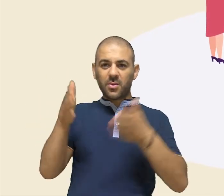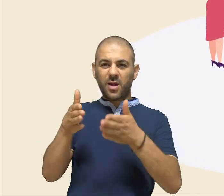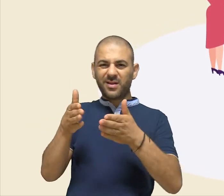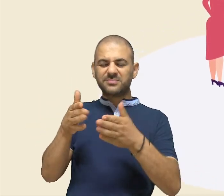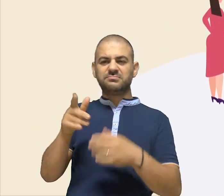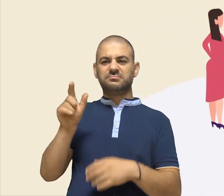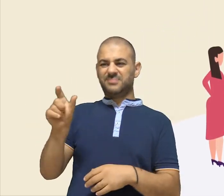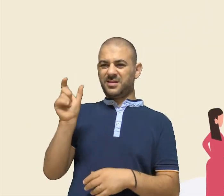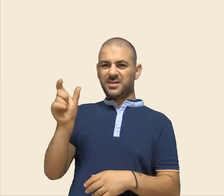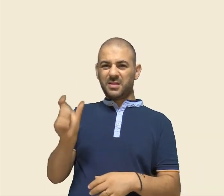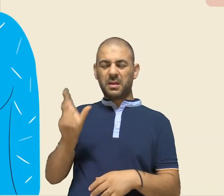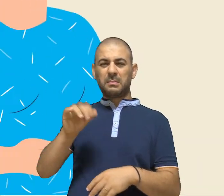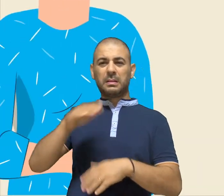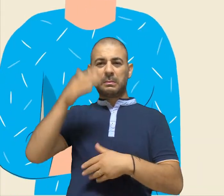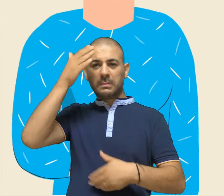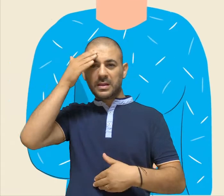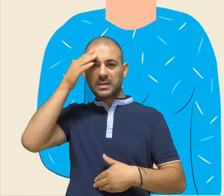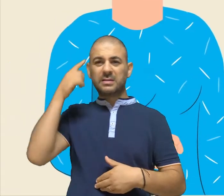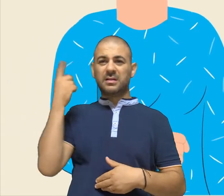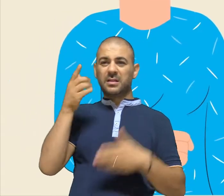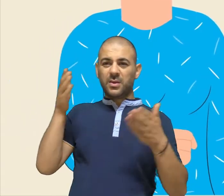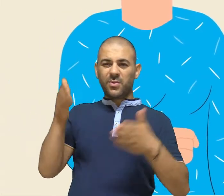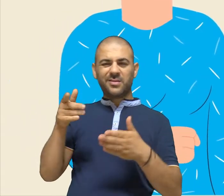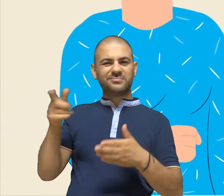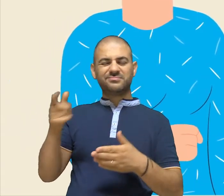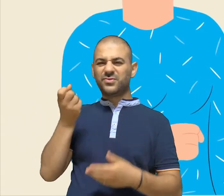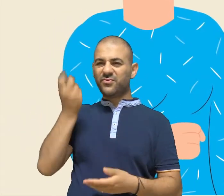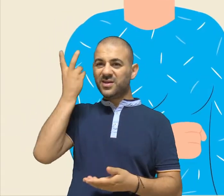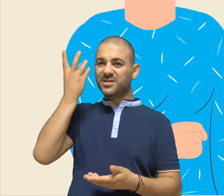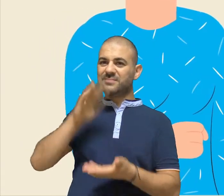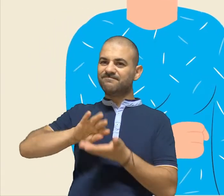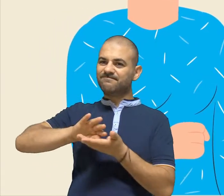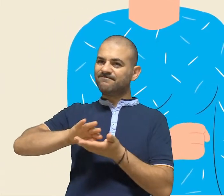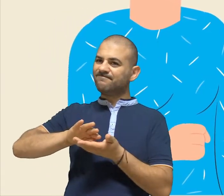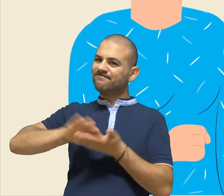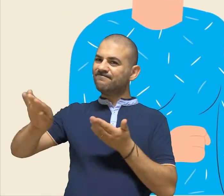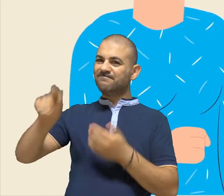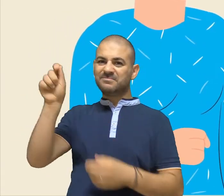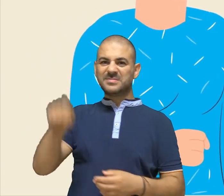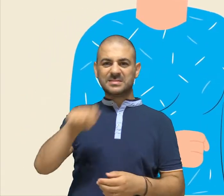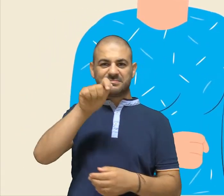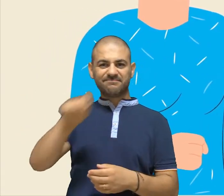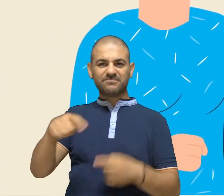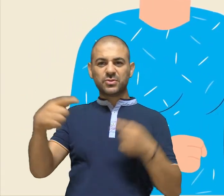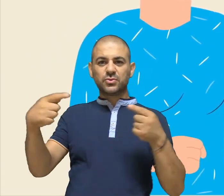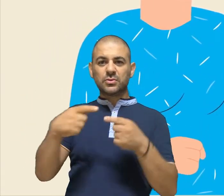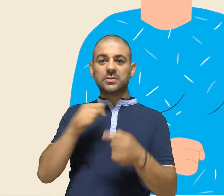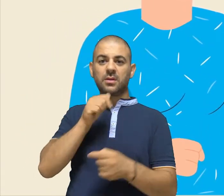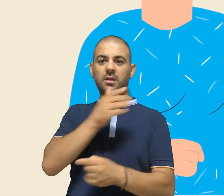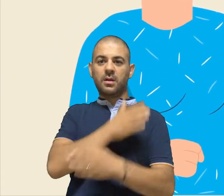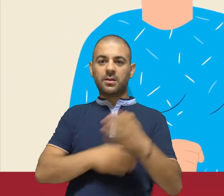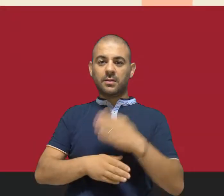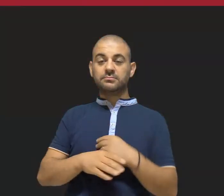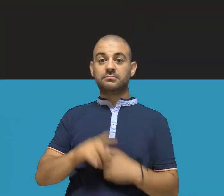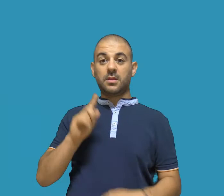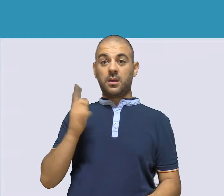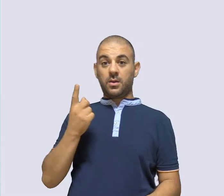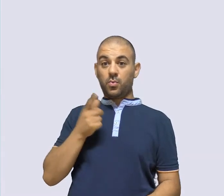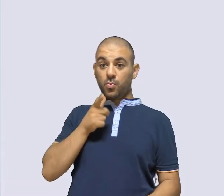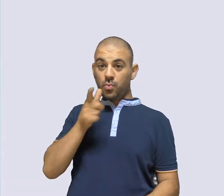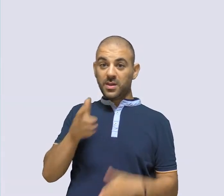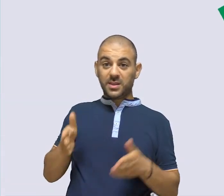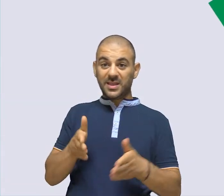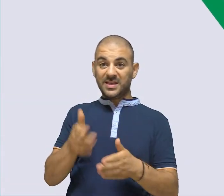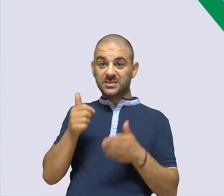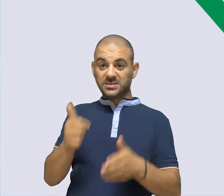أو توحد. مصطلحات مثل تعاني أو مريضة ترسخ مفهوم التمييز ضد الأشخاص ذوي الإعاقة.